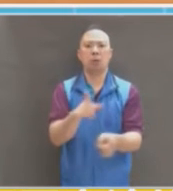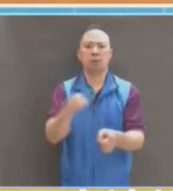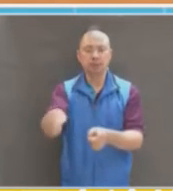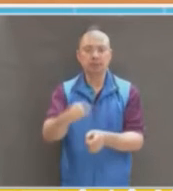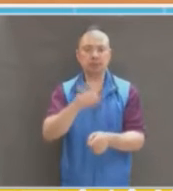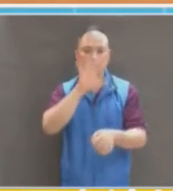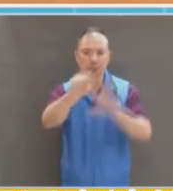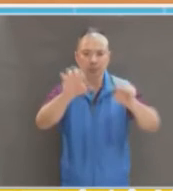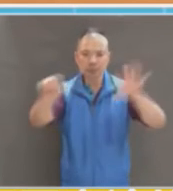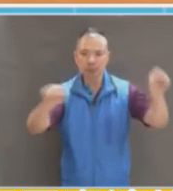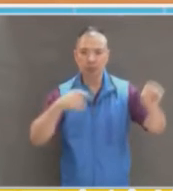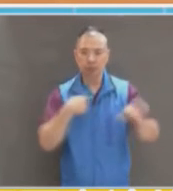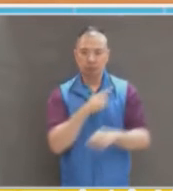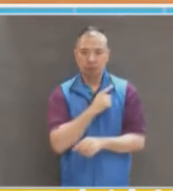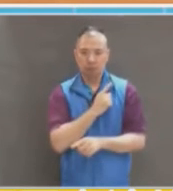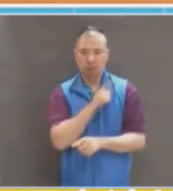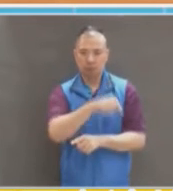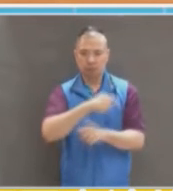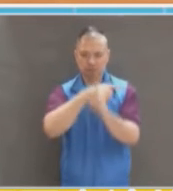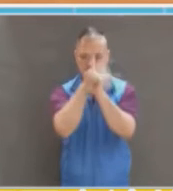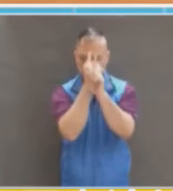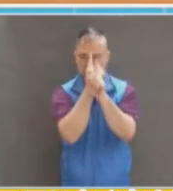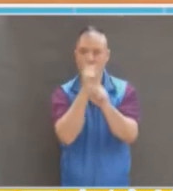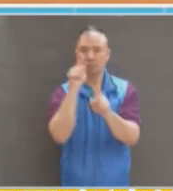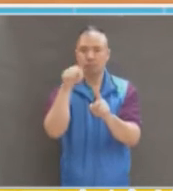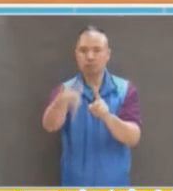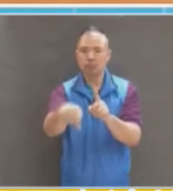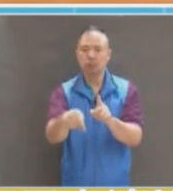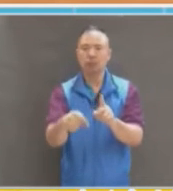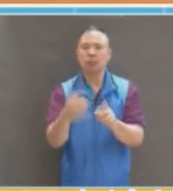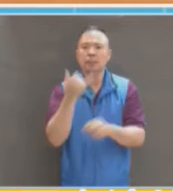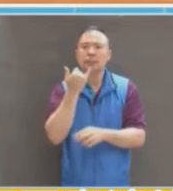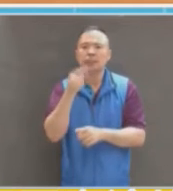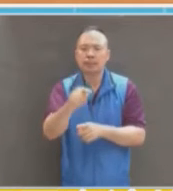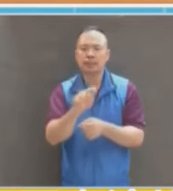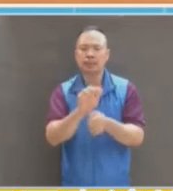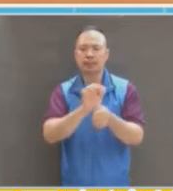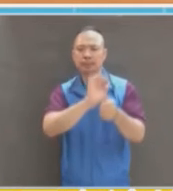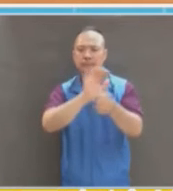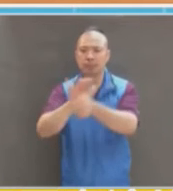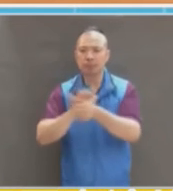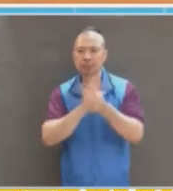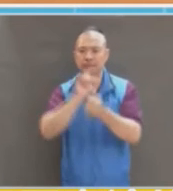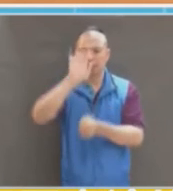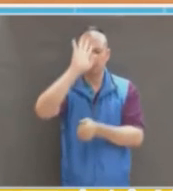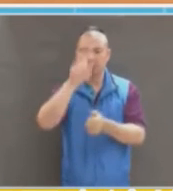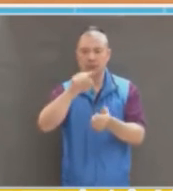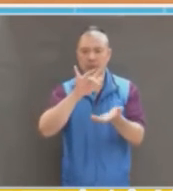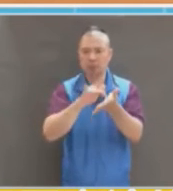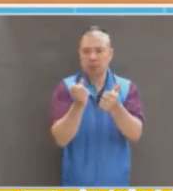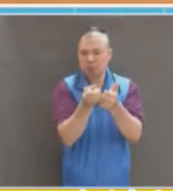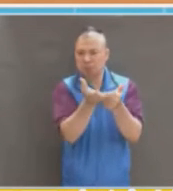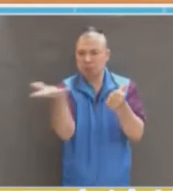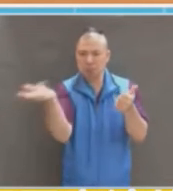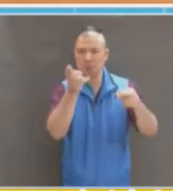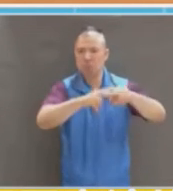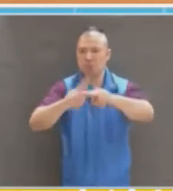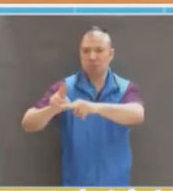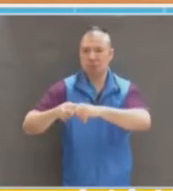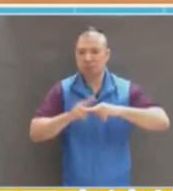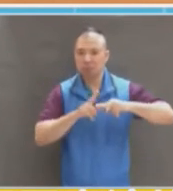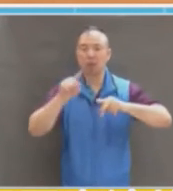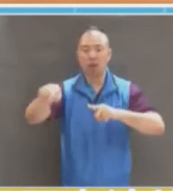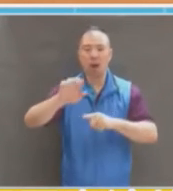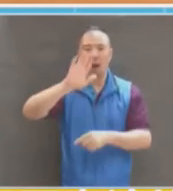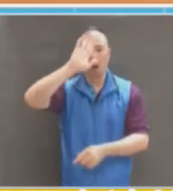做，我们会有效的做好控制，大家全力以赴。所以假日连续3天，拜托市